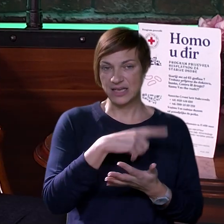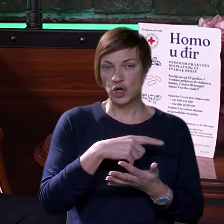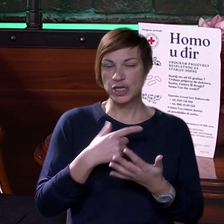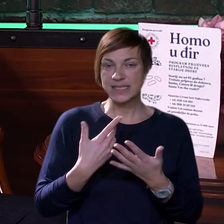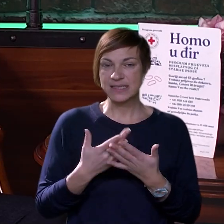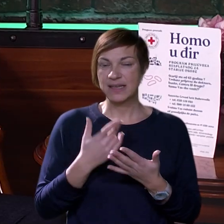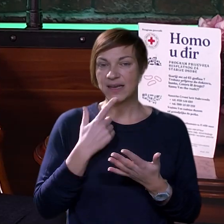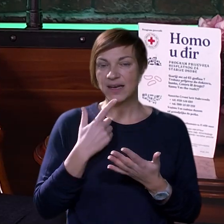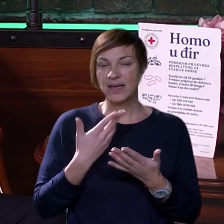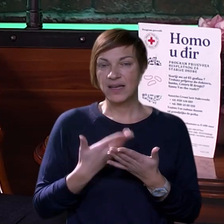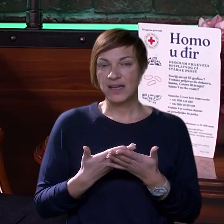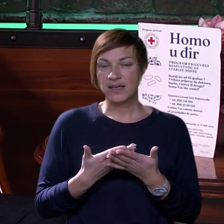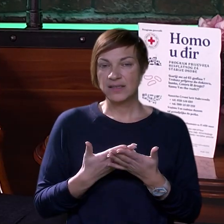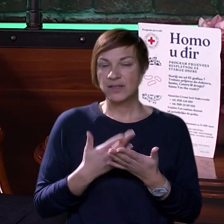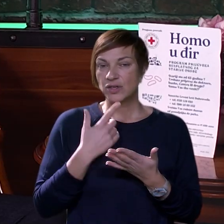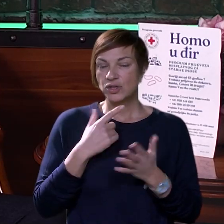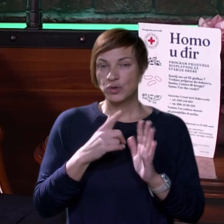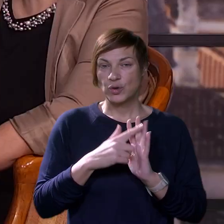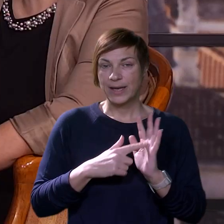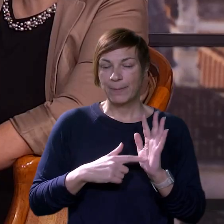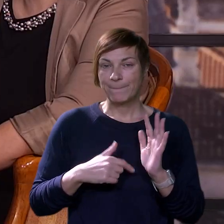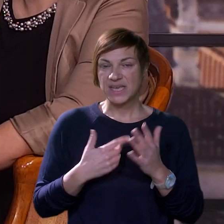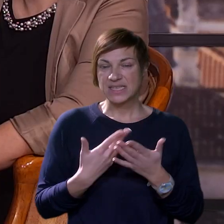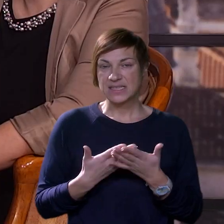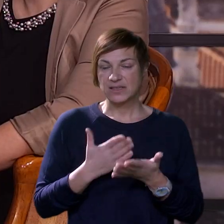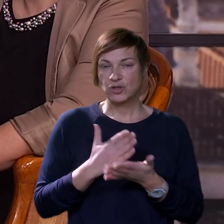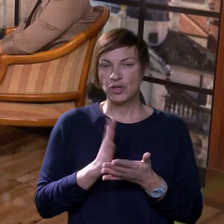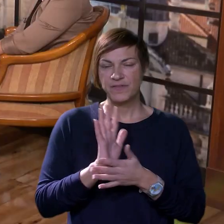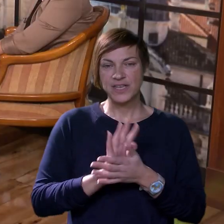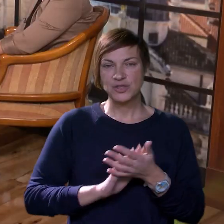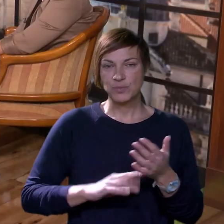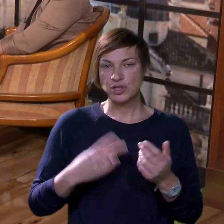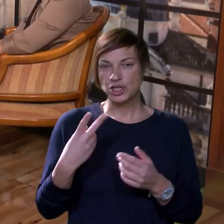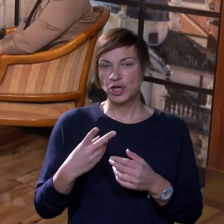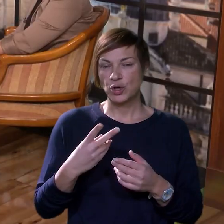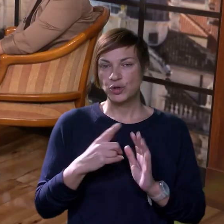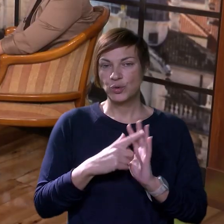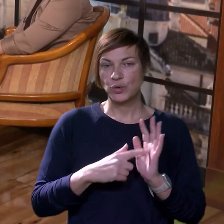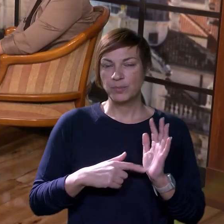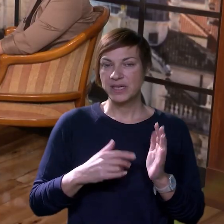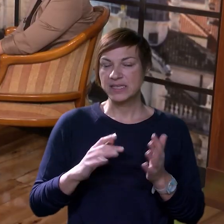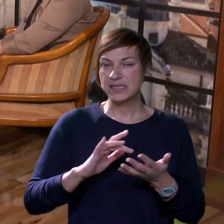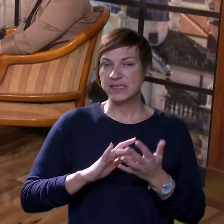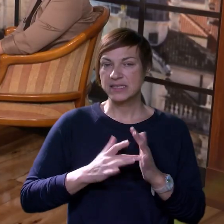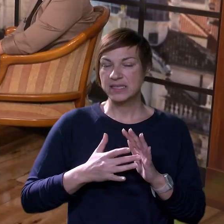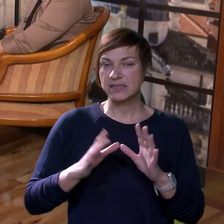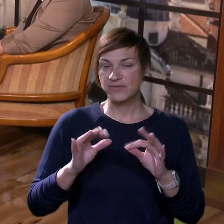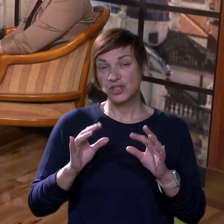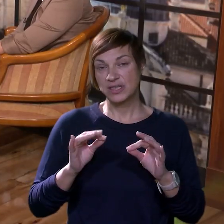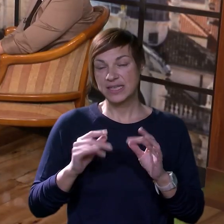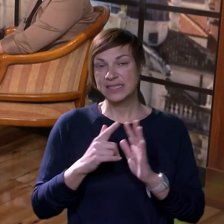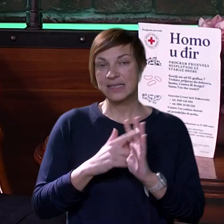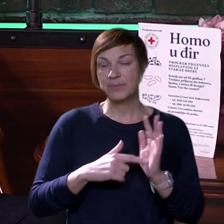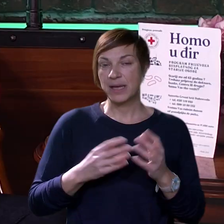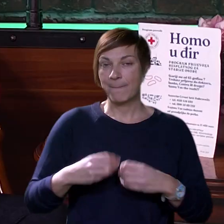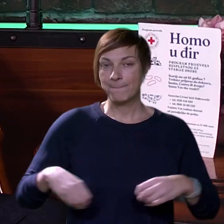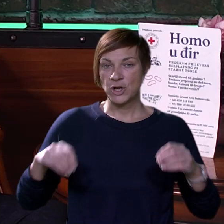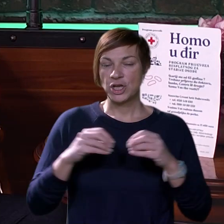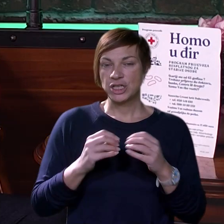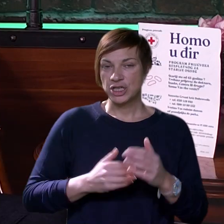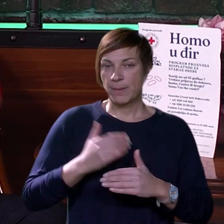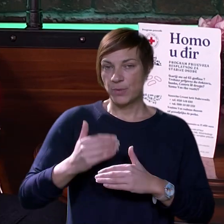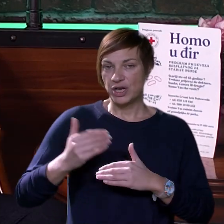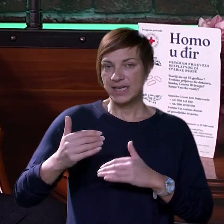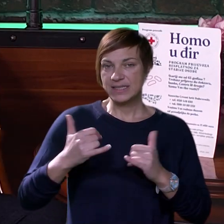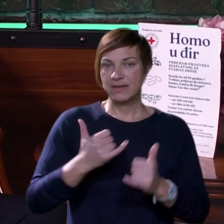korisnika. Koje smo, od kojeg mjeseca? A to je već počelo od drugog mjeseca, pa je trajalo skoro 10 mjeseci. I taj ćemo projekt